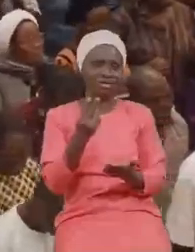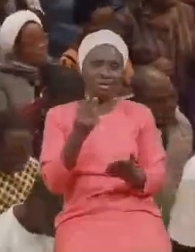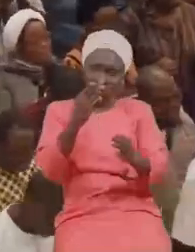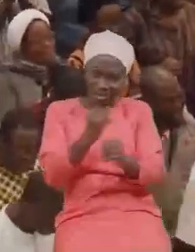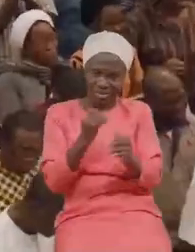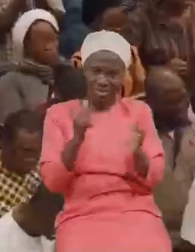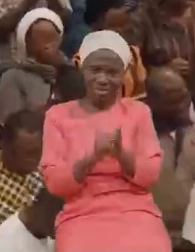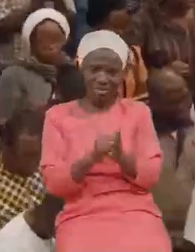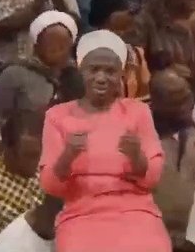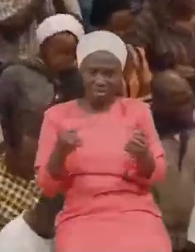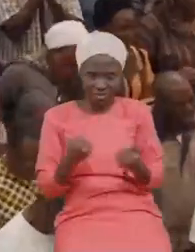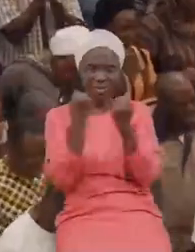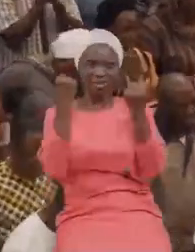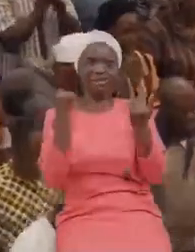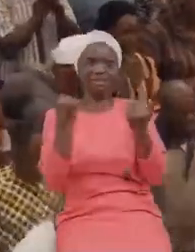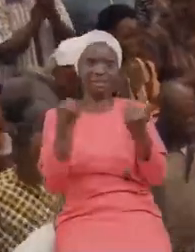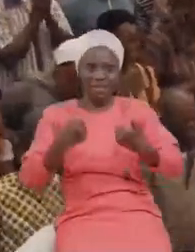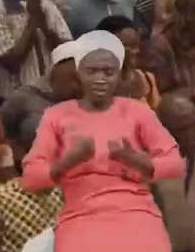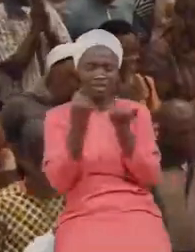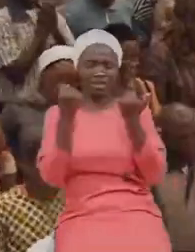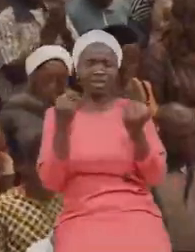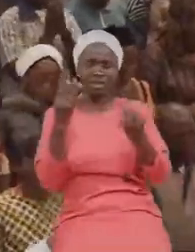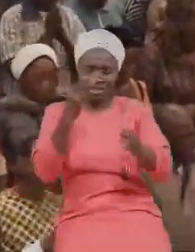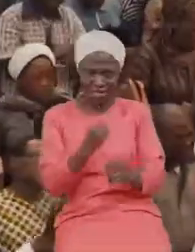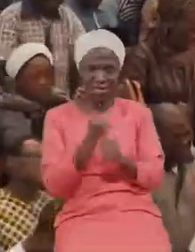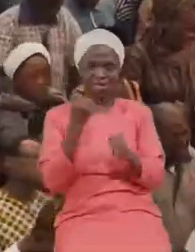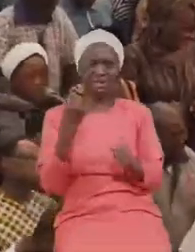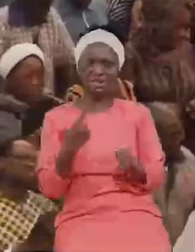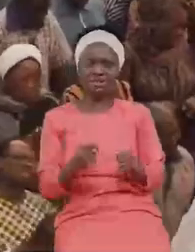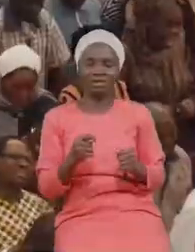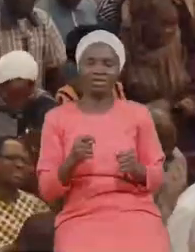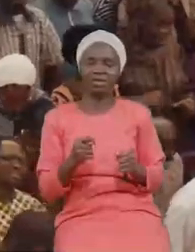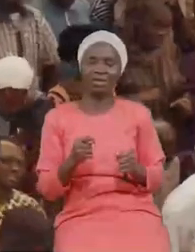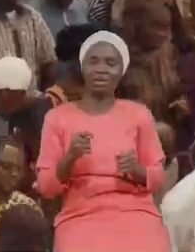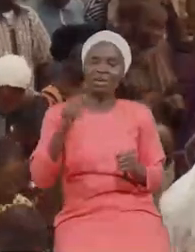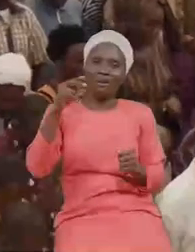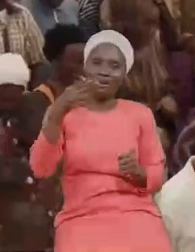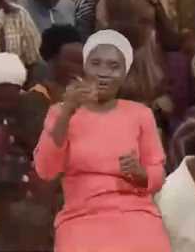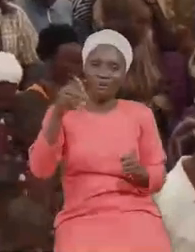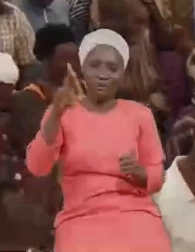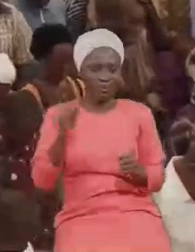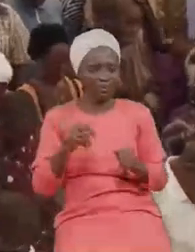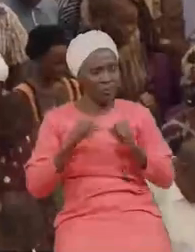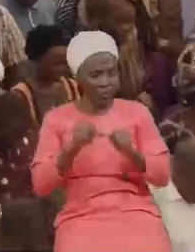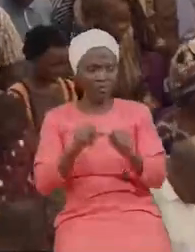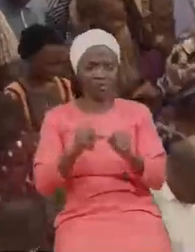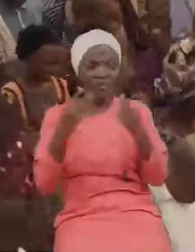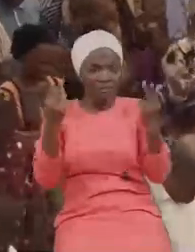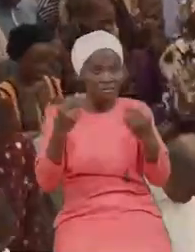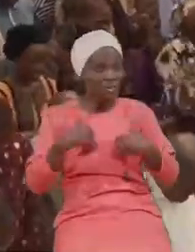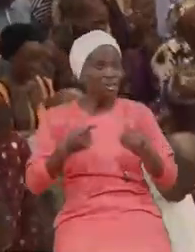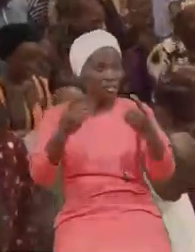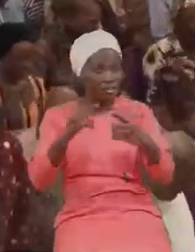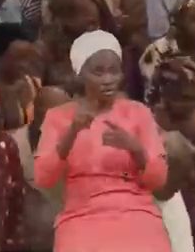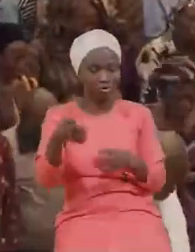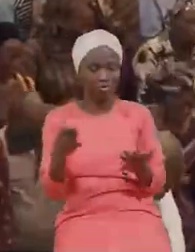défi du taureau vas-y La Vie Claire est venue seule lève-toi